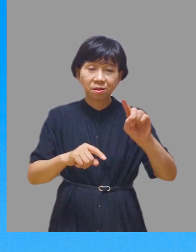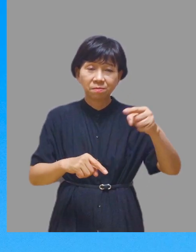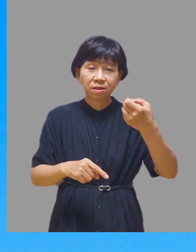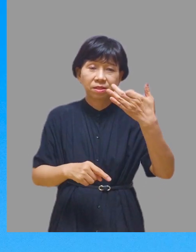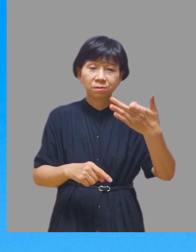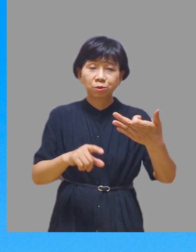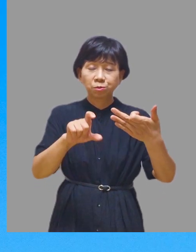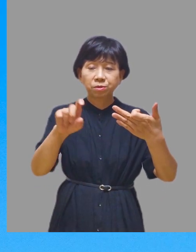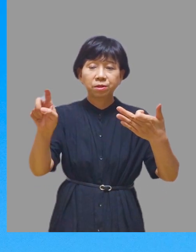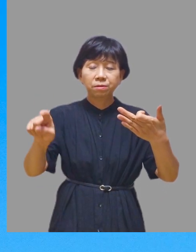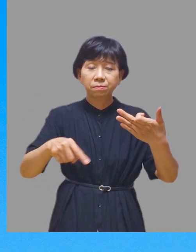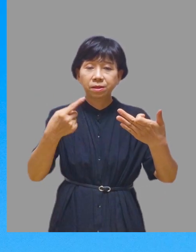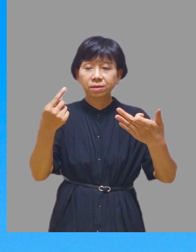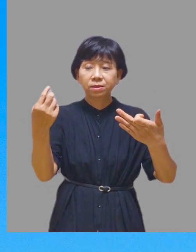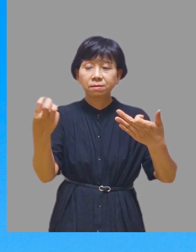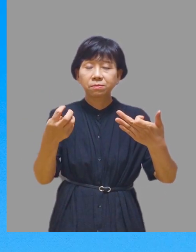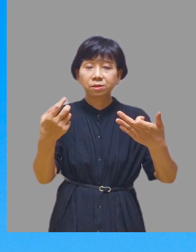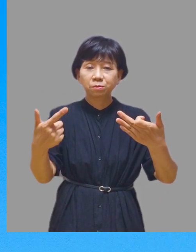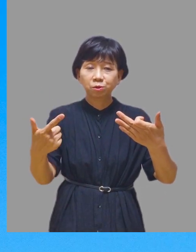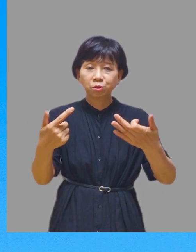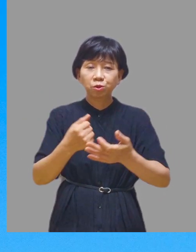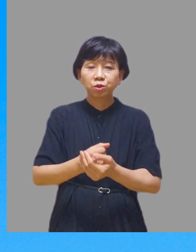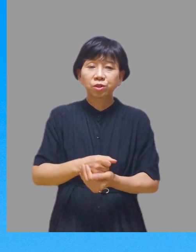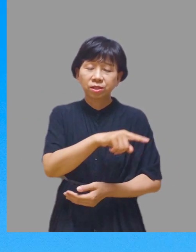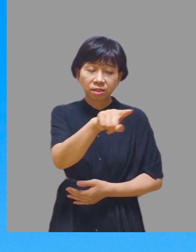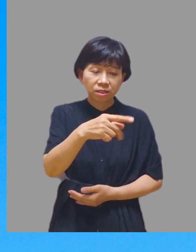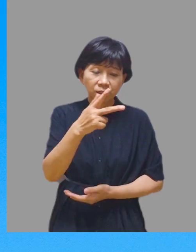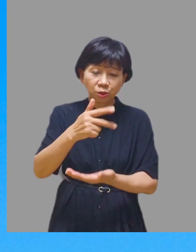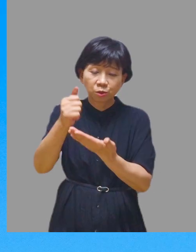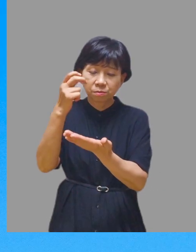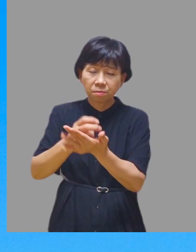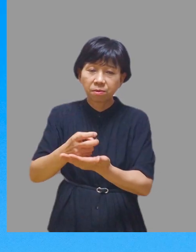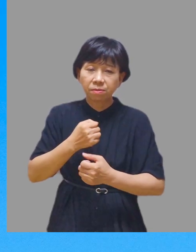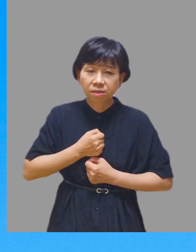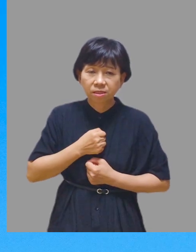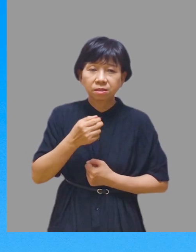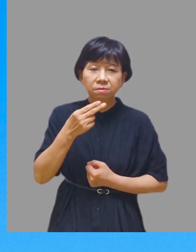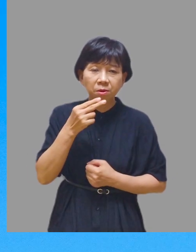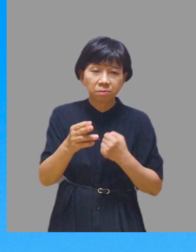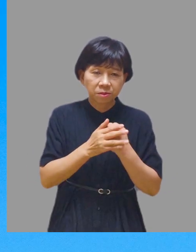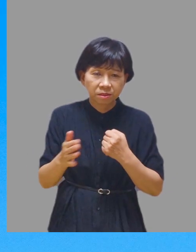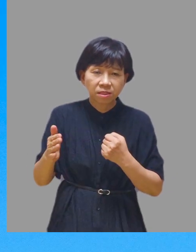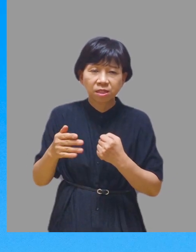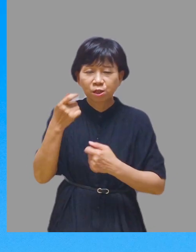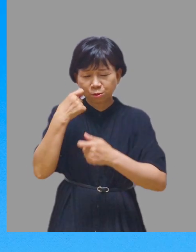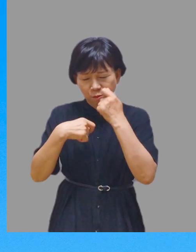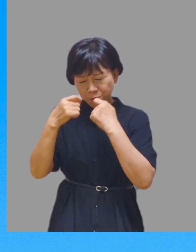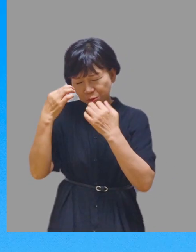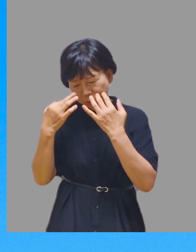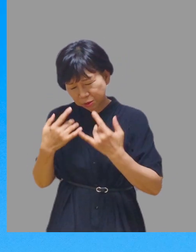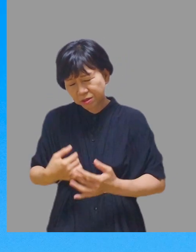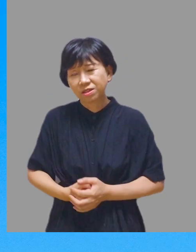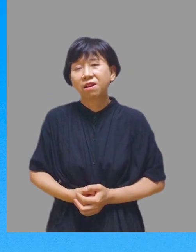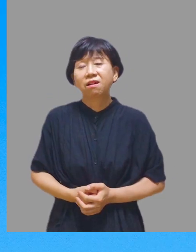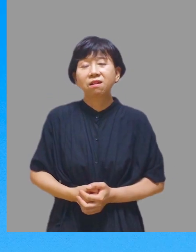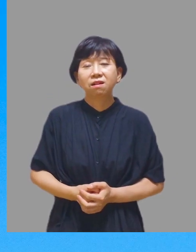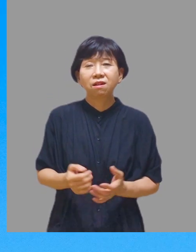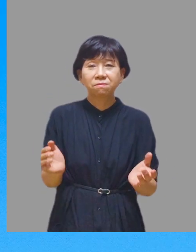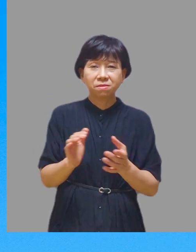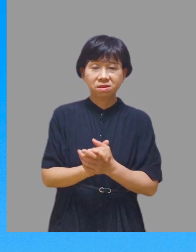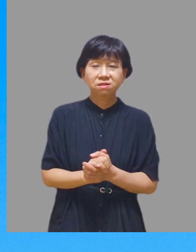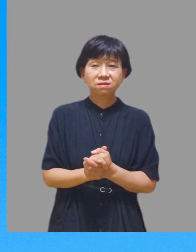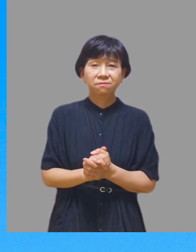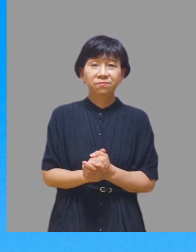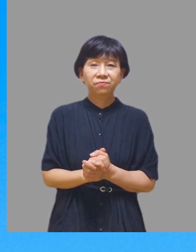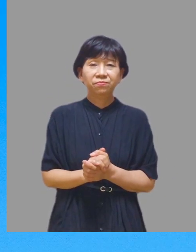한번 읽어볼까요? 그들이 주의 법을 지키지 아니함으로 내 눈물이 시냇물같이 흐르나이다.